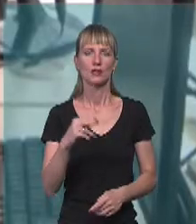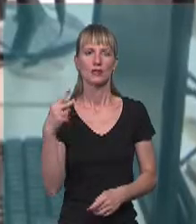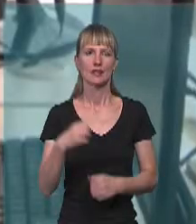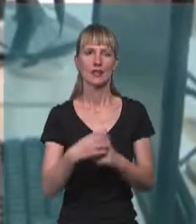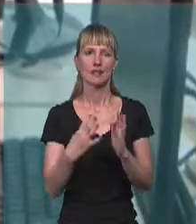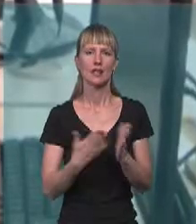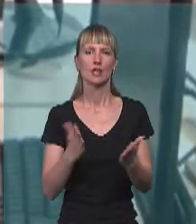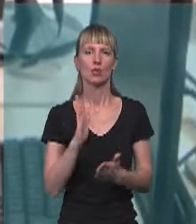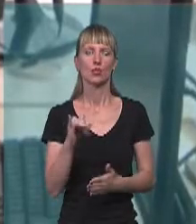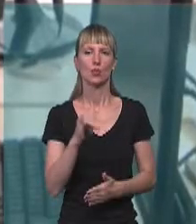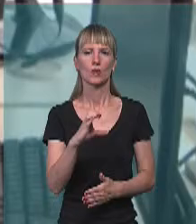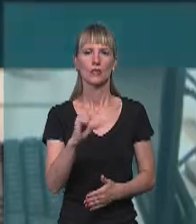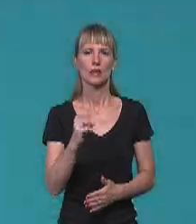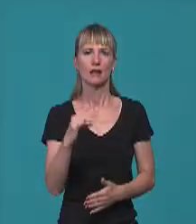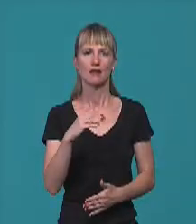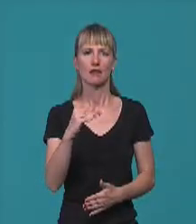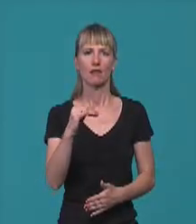який відбудеться в Сан-Франциско.